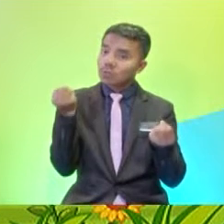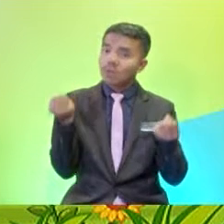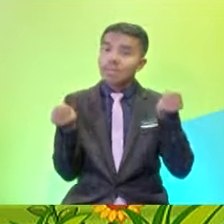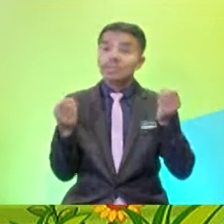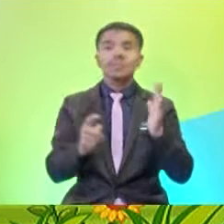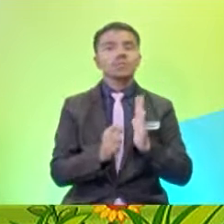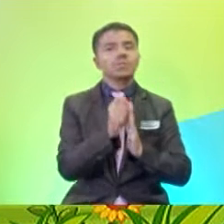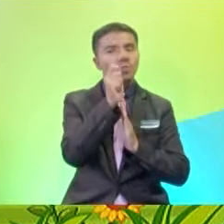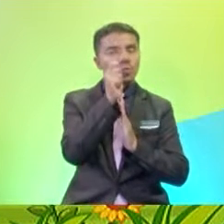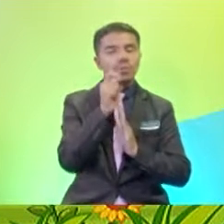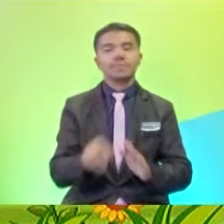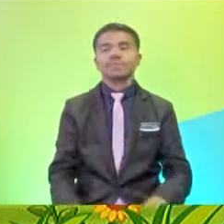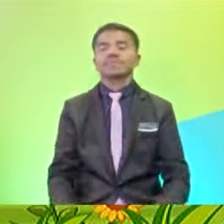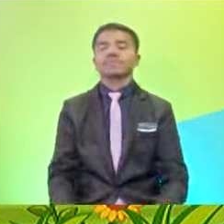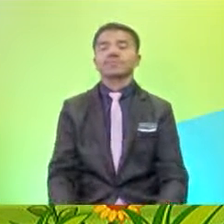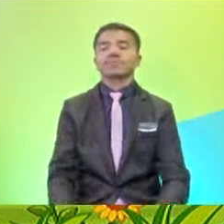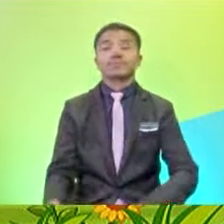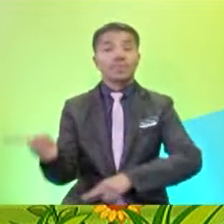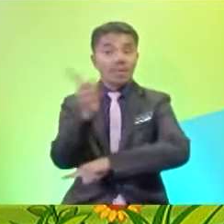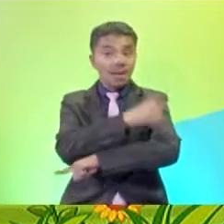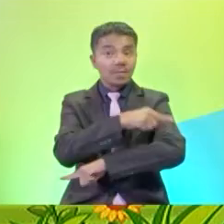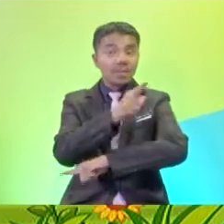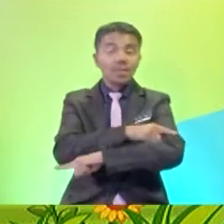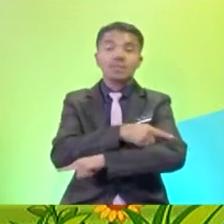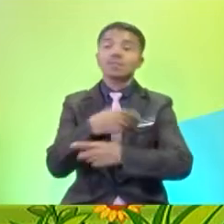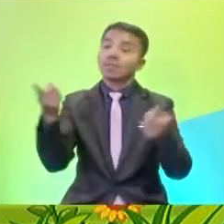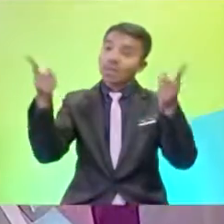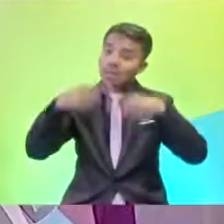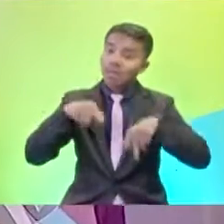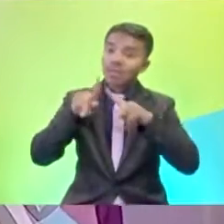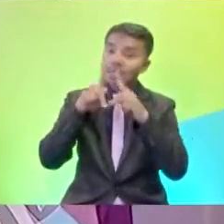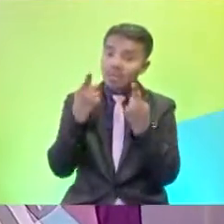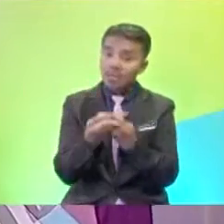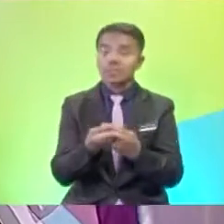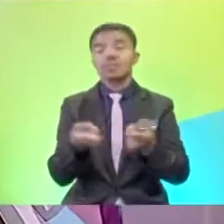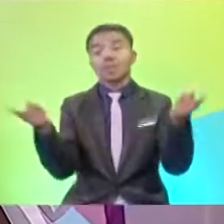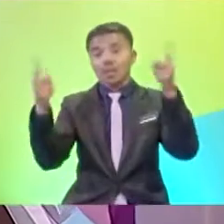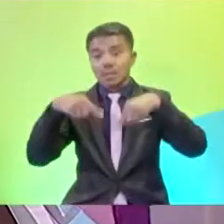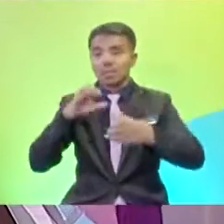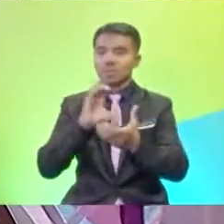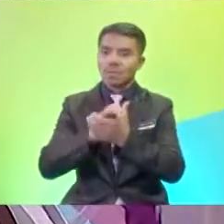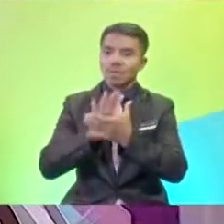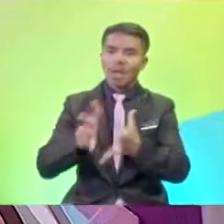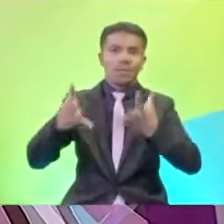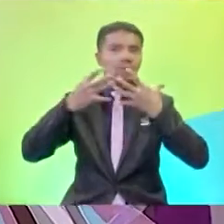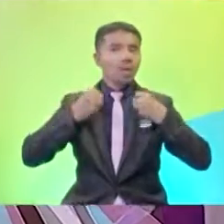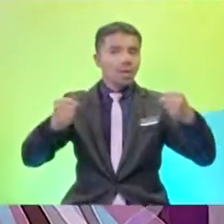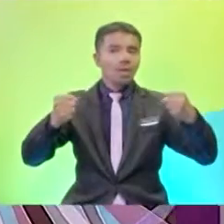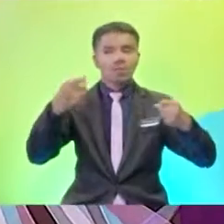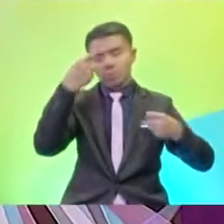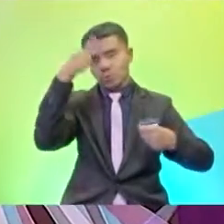hari-hari kita pergi sekolah kita masuk kelas kita penting sekolah tak penting kelas kita akan bersemangat untuk belajar ya